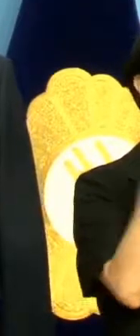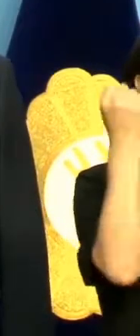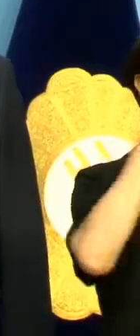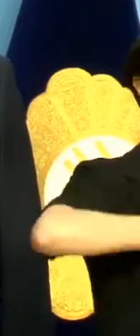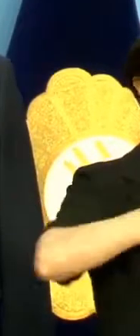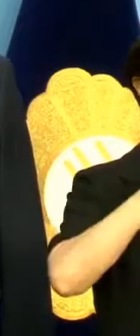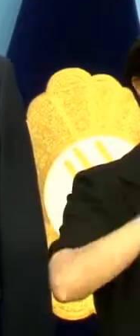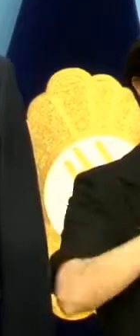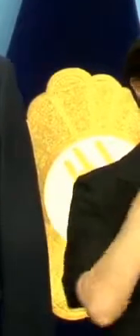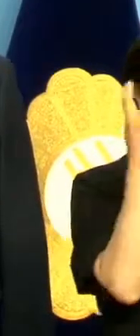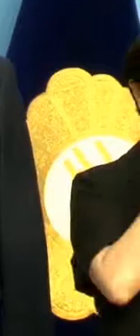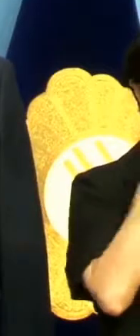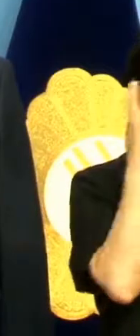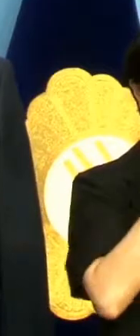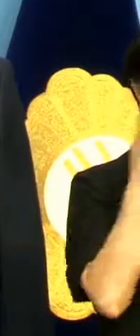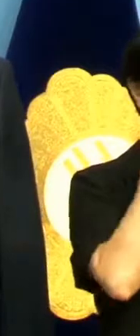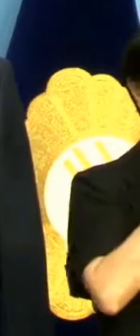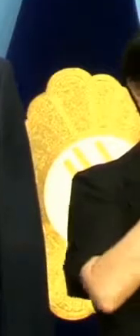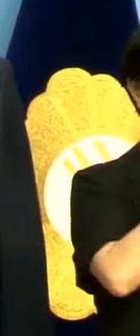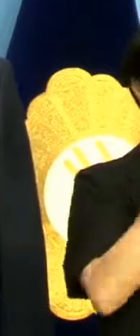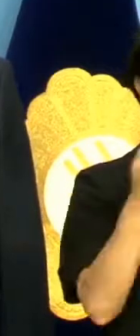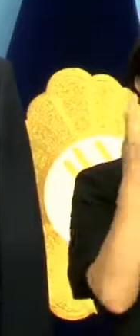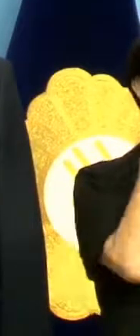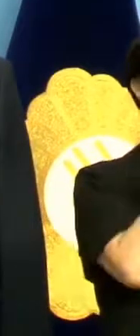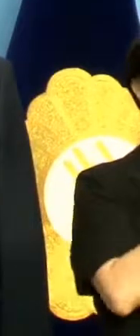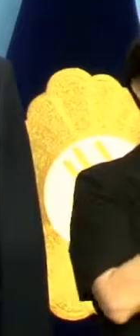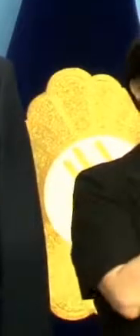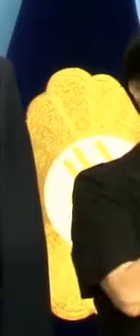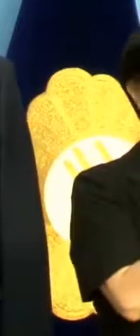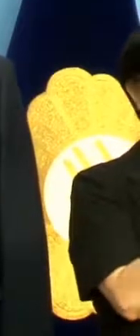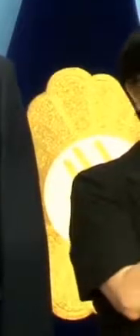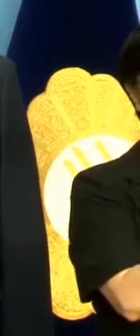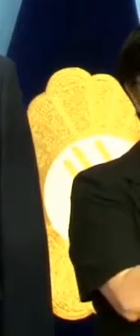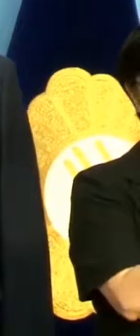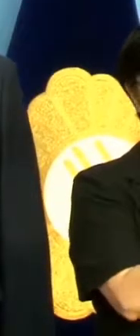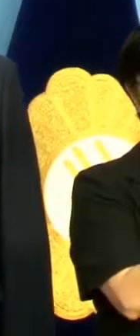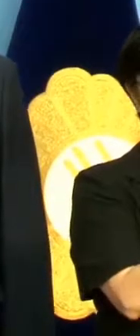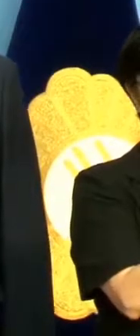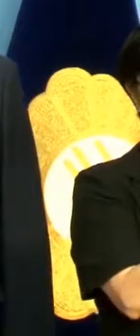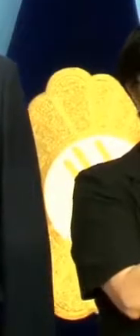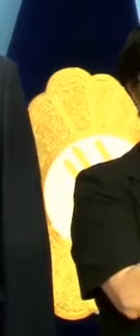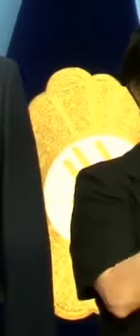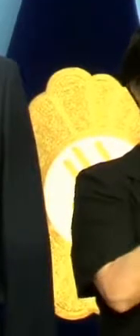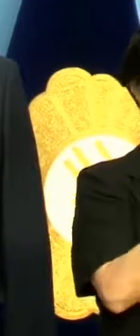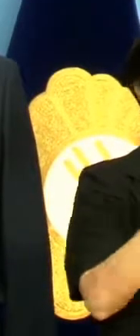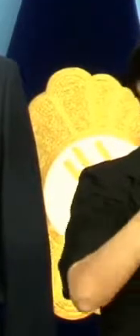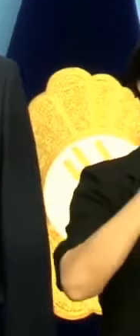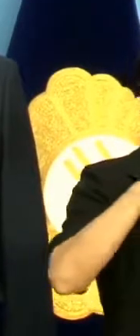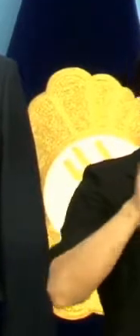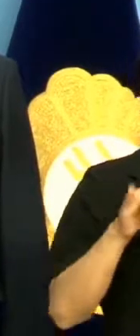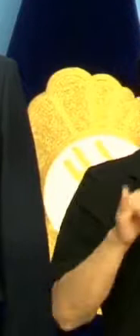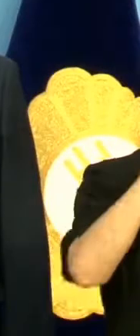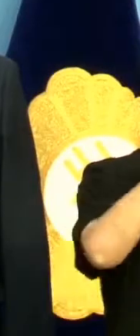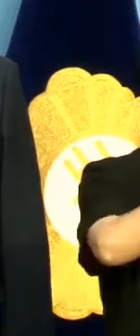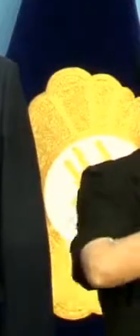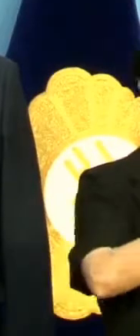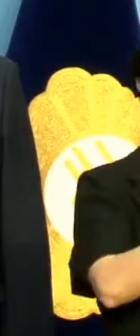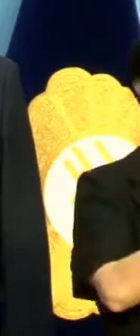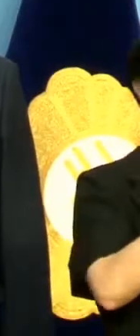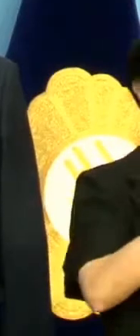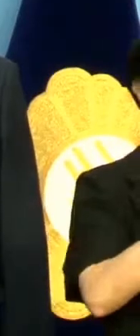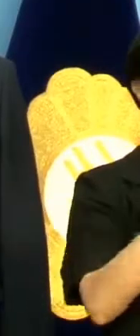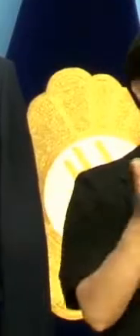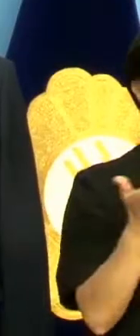수사 해주도록 대검찰청에 고발했습니다 이스타항공은 7일 직원 600 5명에 대해